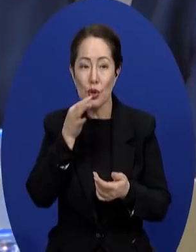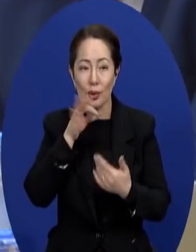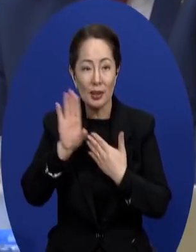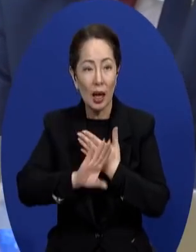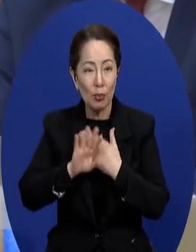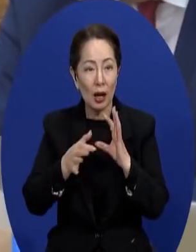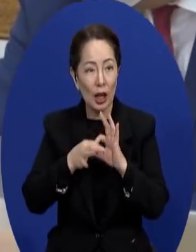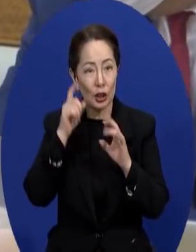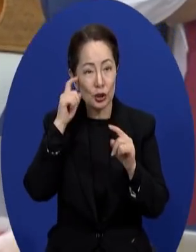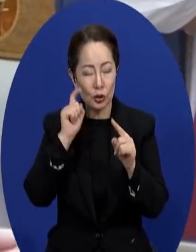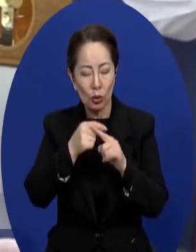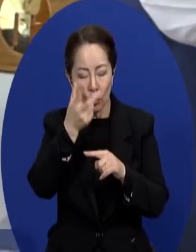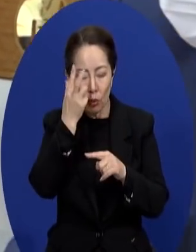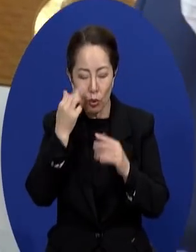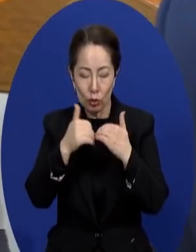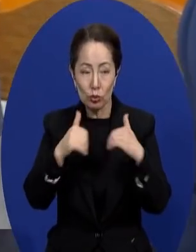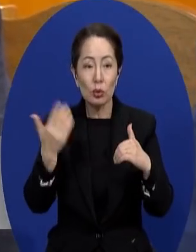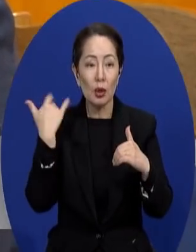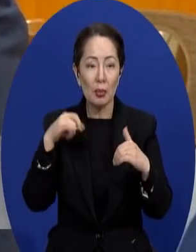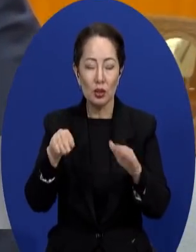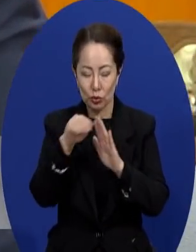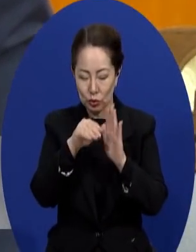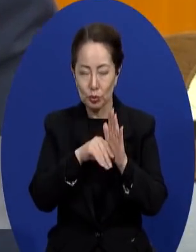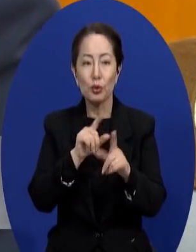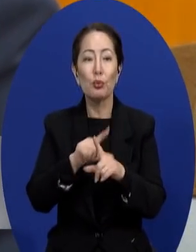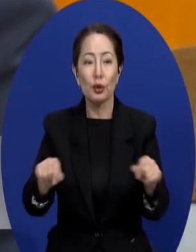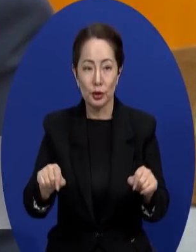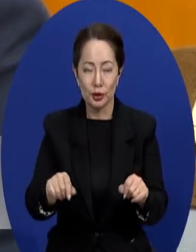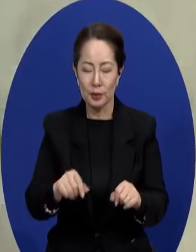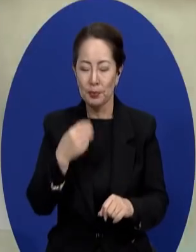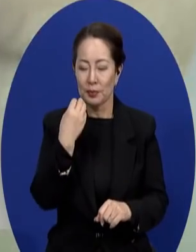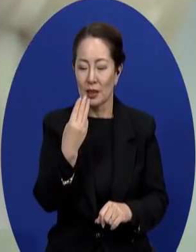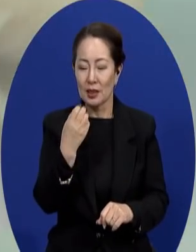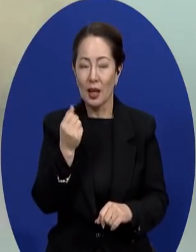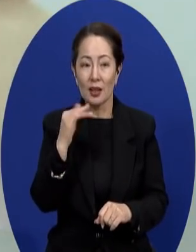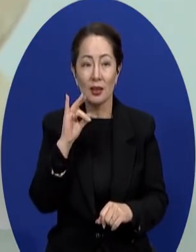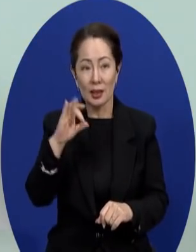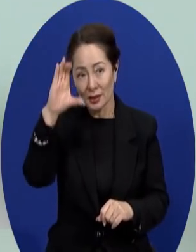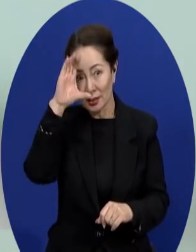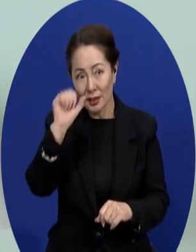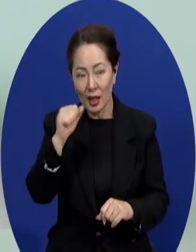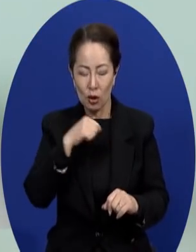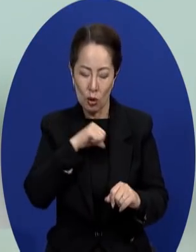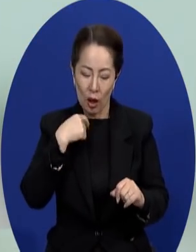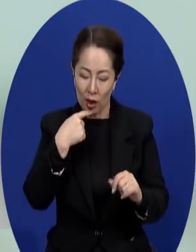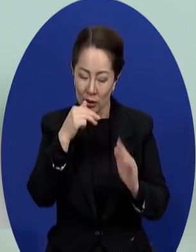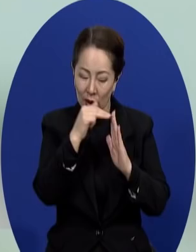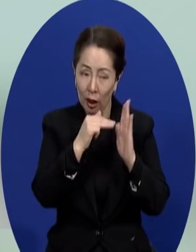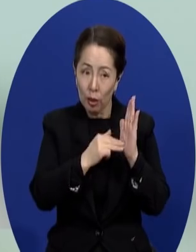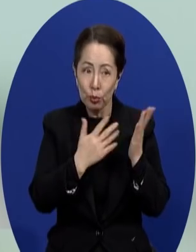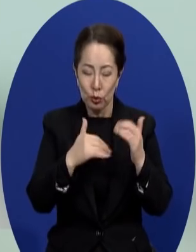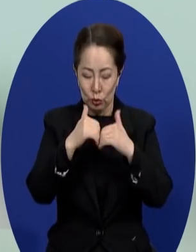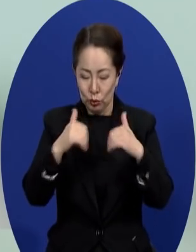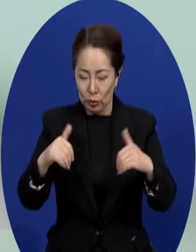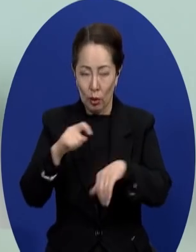3 хоног тусгаарлалтын байранд тусгаарлаж байсан журмыг цуцлахаар боллоо. Шадар сайдын тайлбарлаж байгаагаар одоо тусгаарлалтанд байгаа иргэдийн